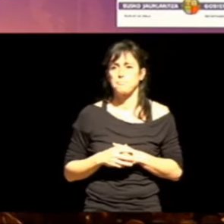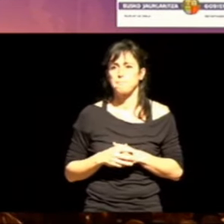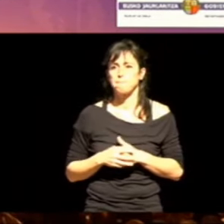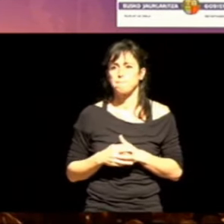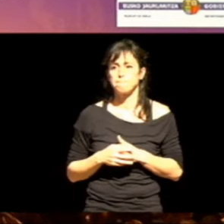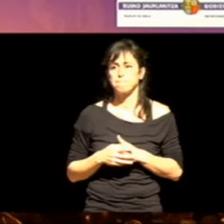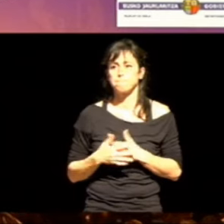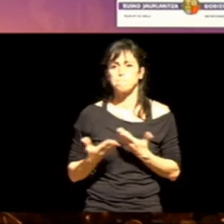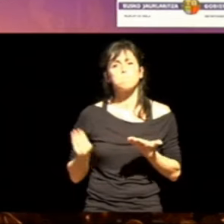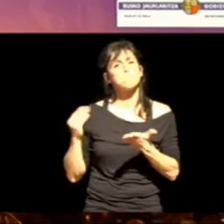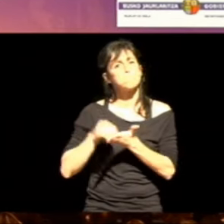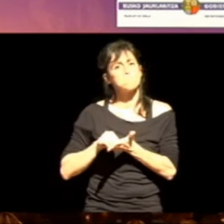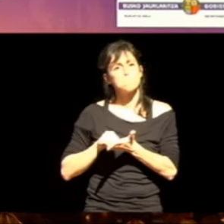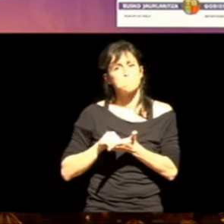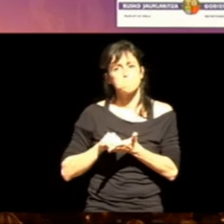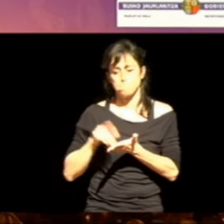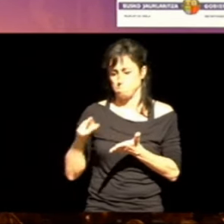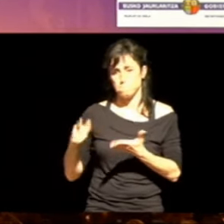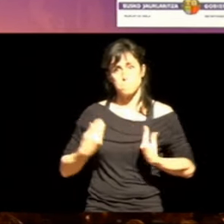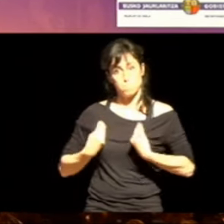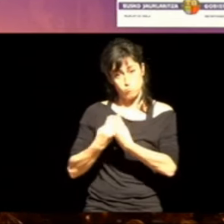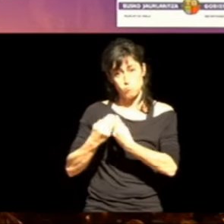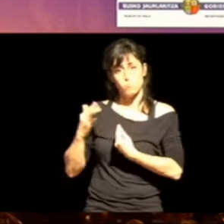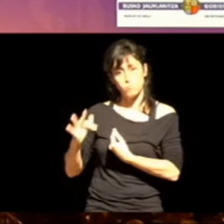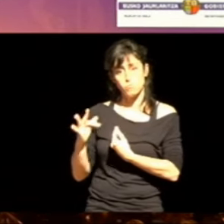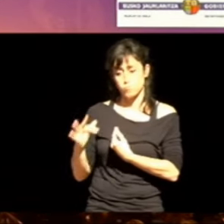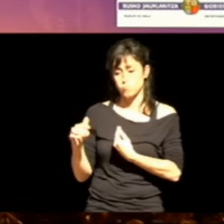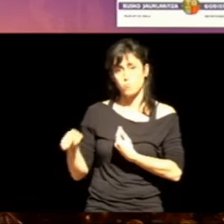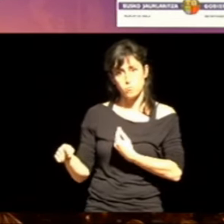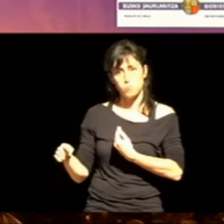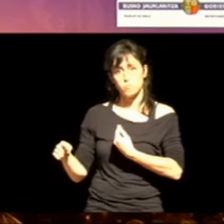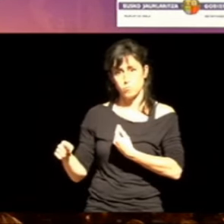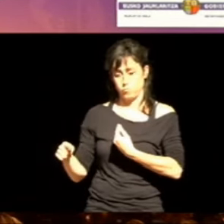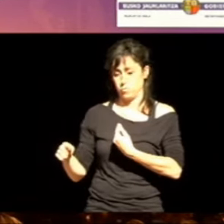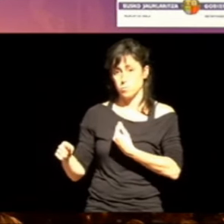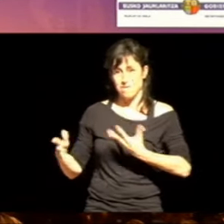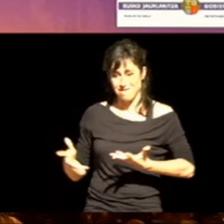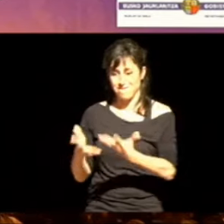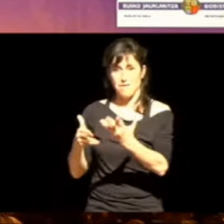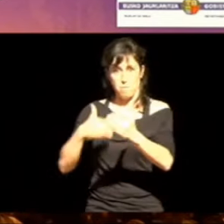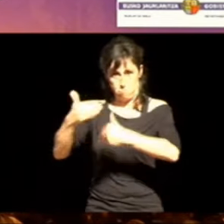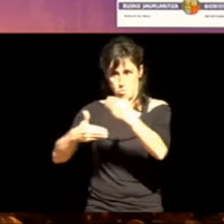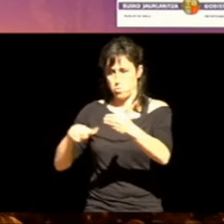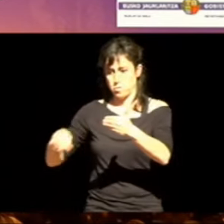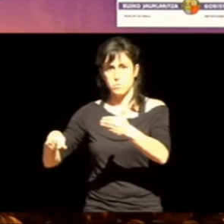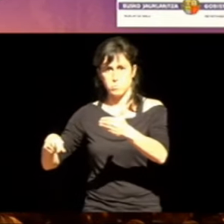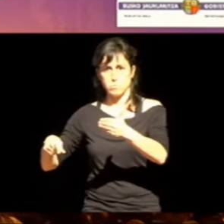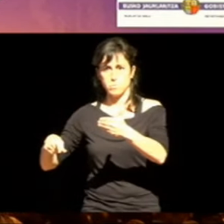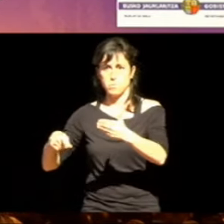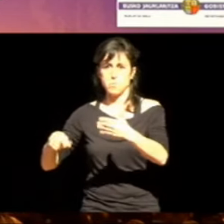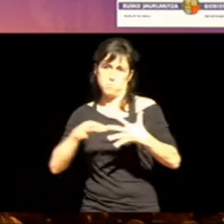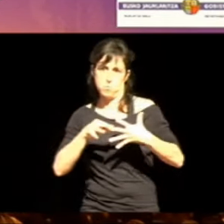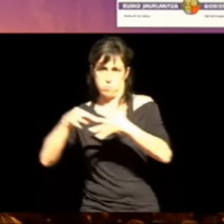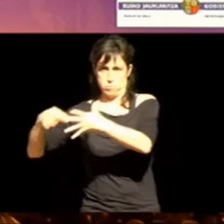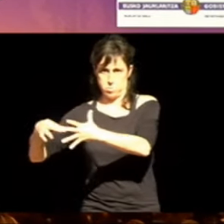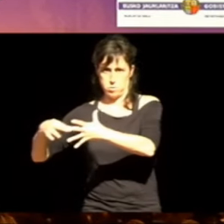du, zera, bizikidetza positiboaren lanketaren prozesua gehi eskola jazarpenaren